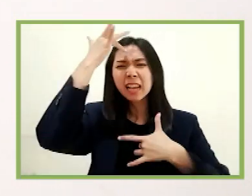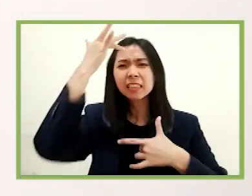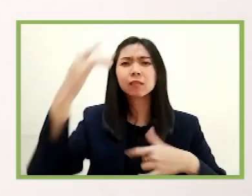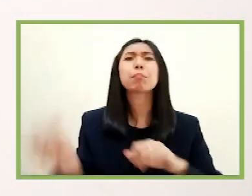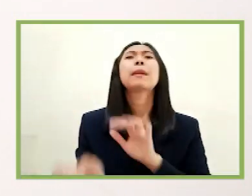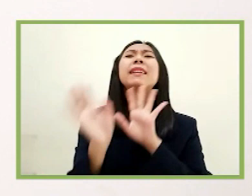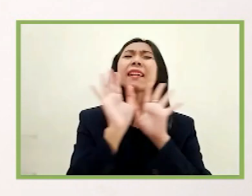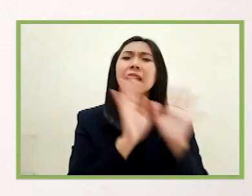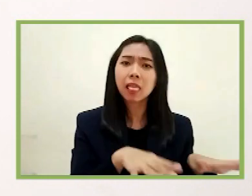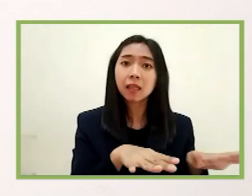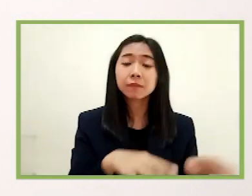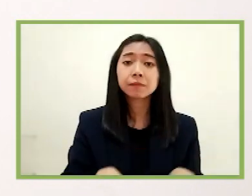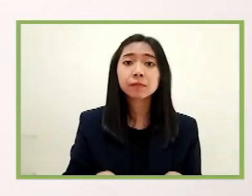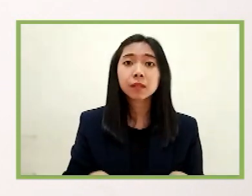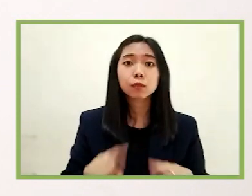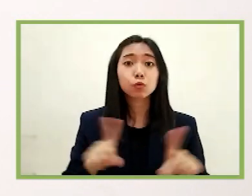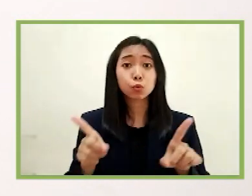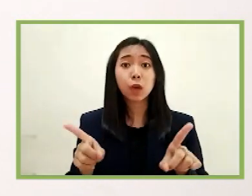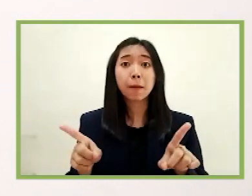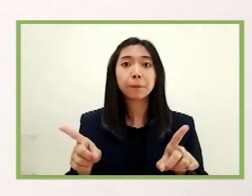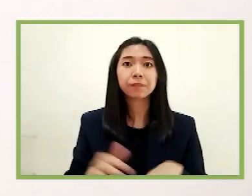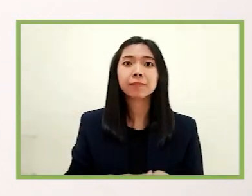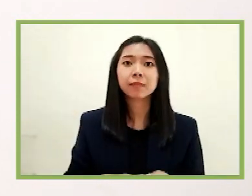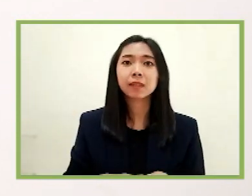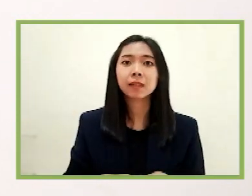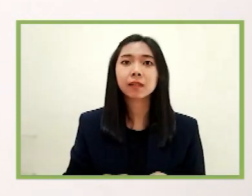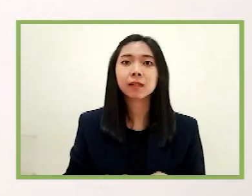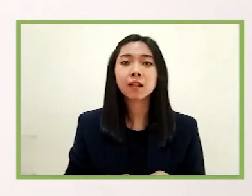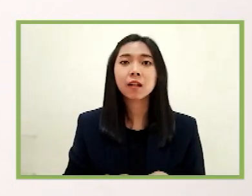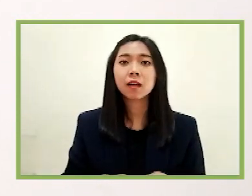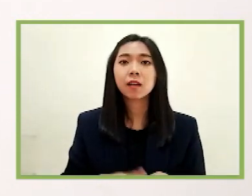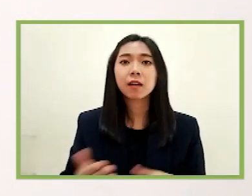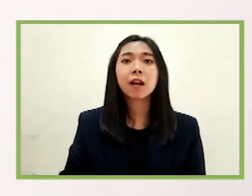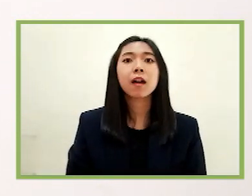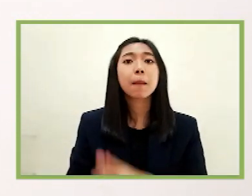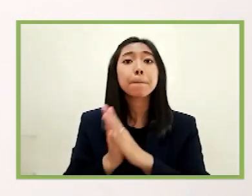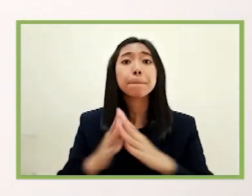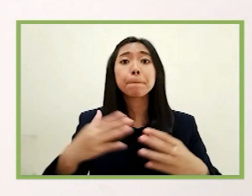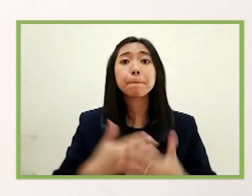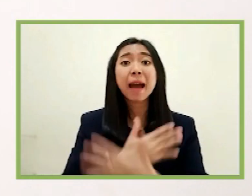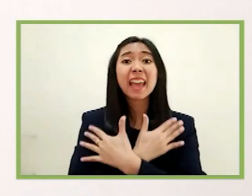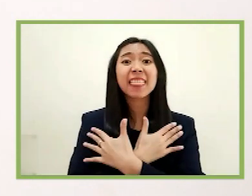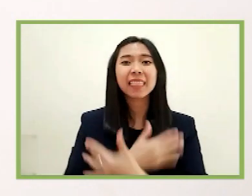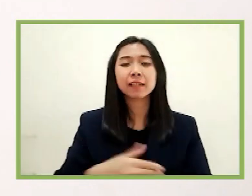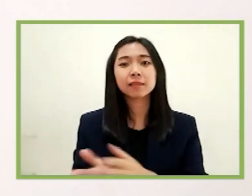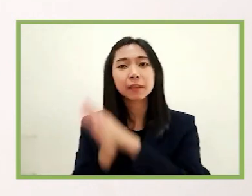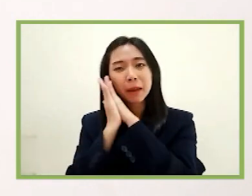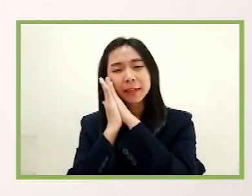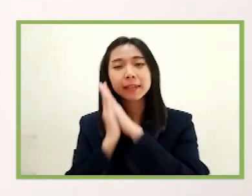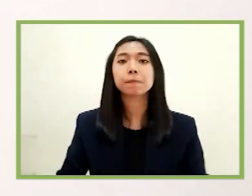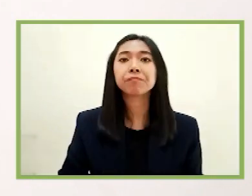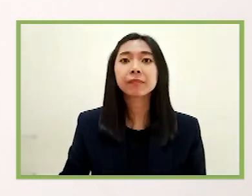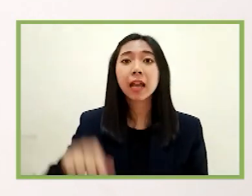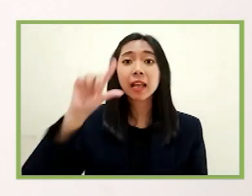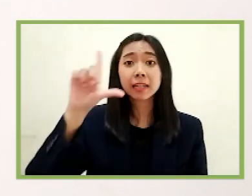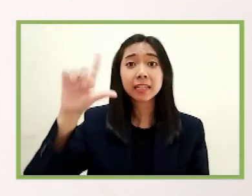meninggal dan setelah dimandikan mayatnya dibaringkan di ruang atas Hai Ida dekat